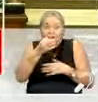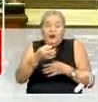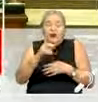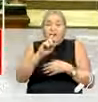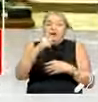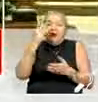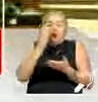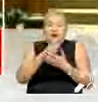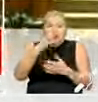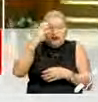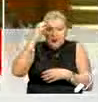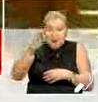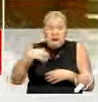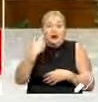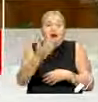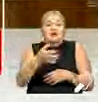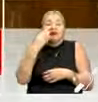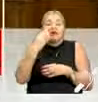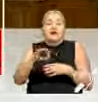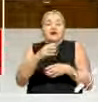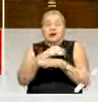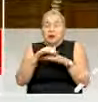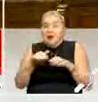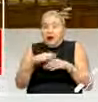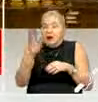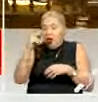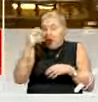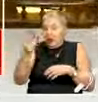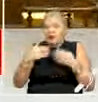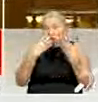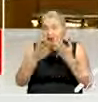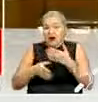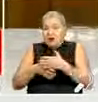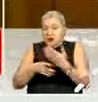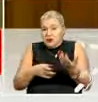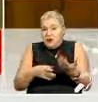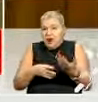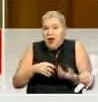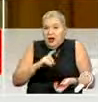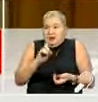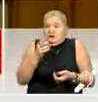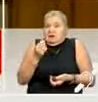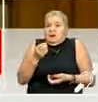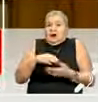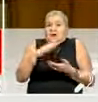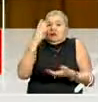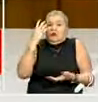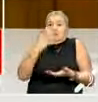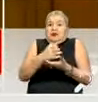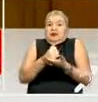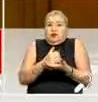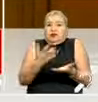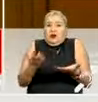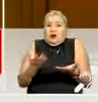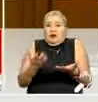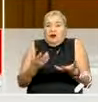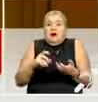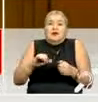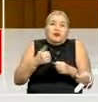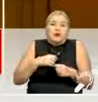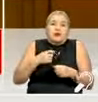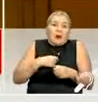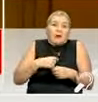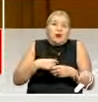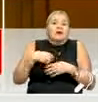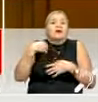un ajutor similar de 10 milioane de euro. Nu sunt prea mulți bani de la bugetul de stat pentru a se veni cu alte forme de ajutor.